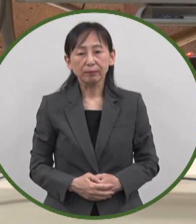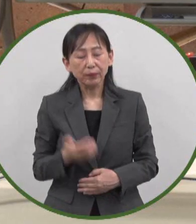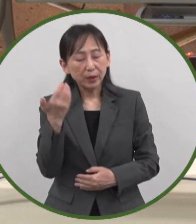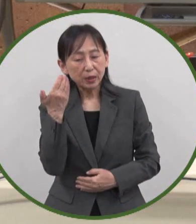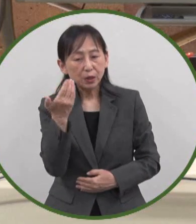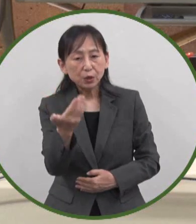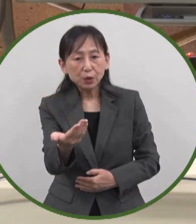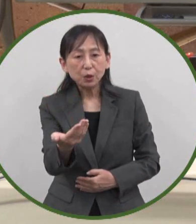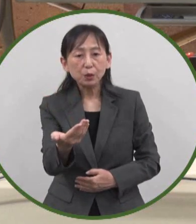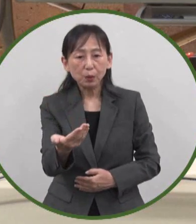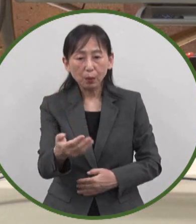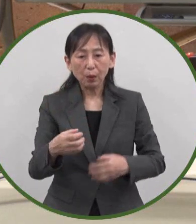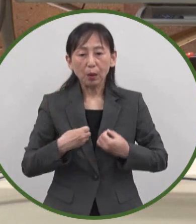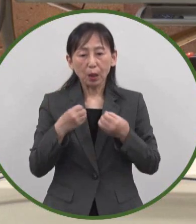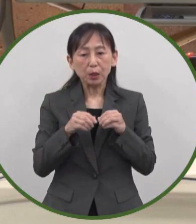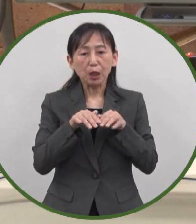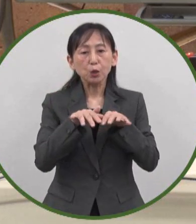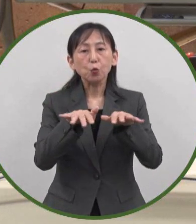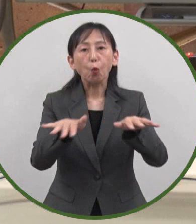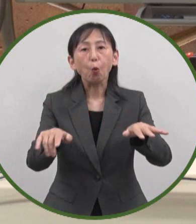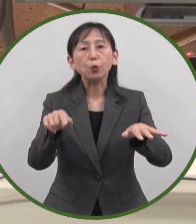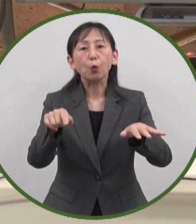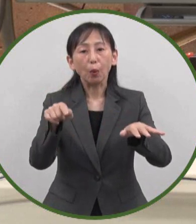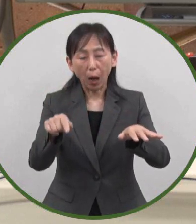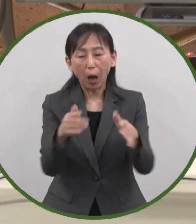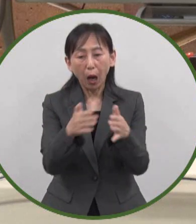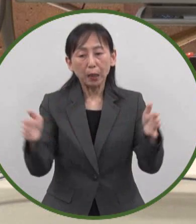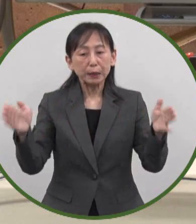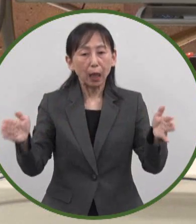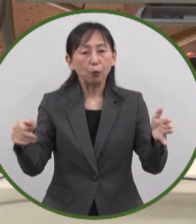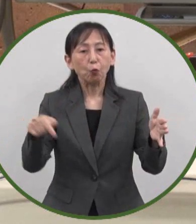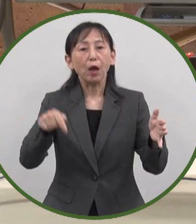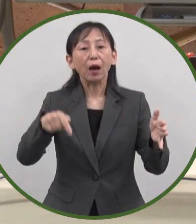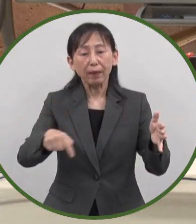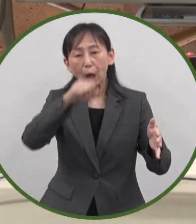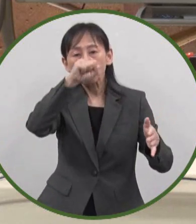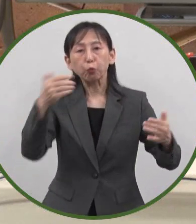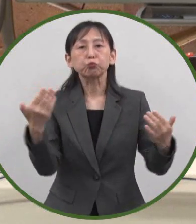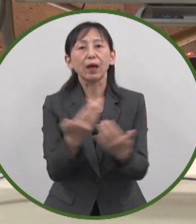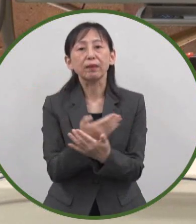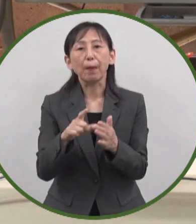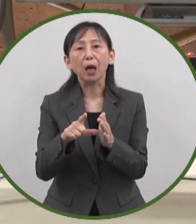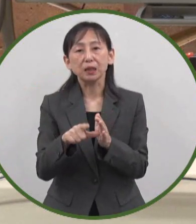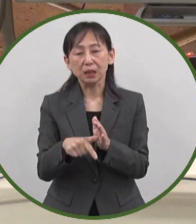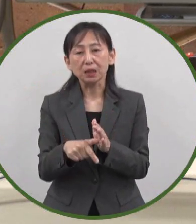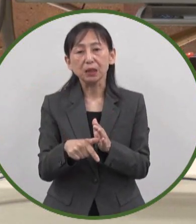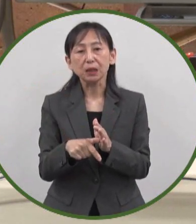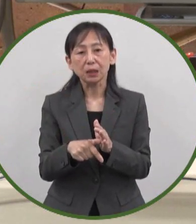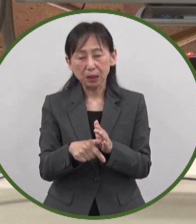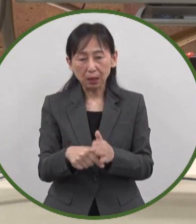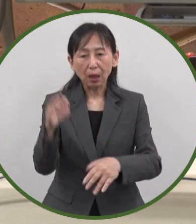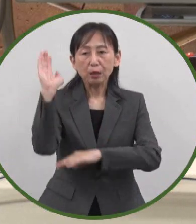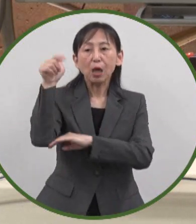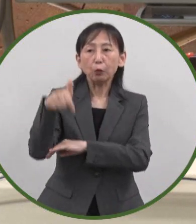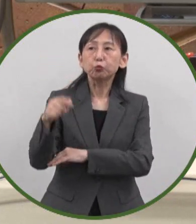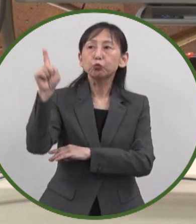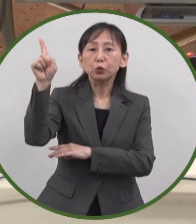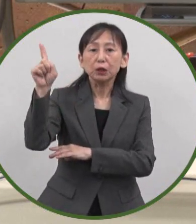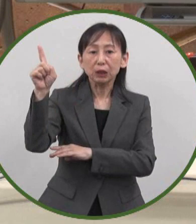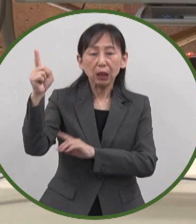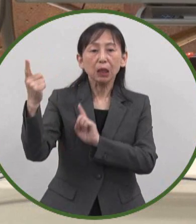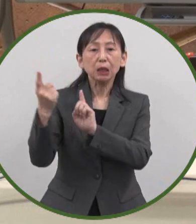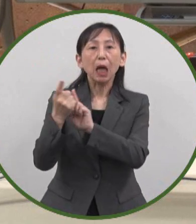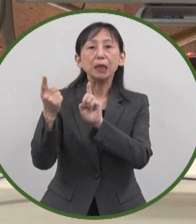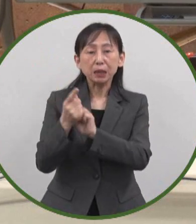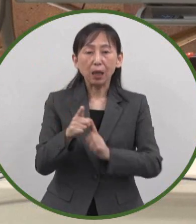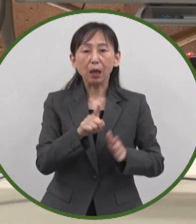感染状況などがこれ大幅に期限の中で、改善した場合、その政府に対してですね、その宣言を解除